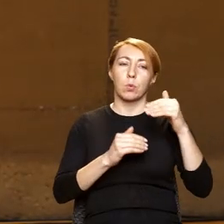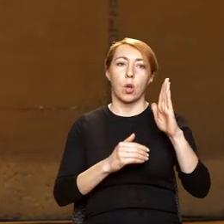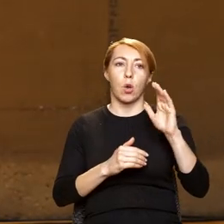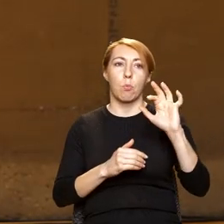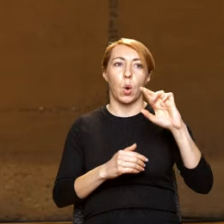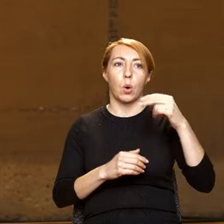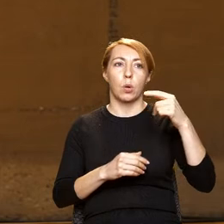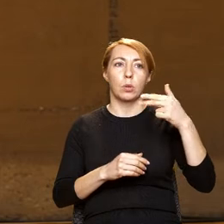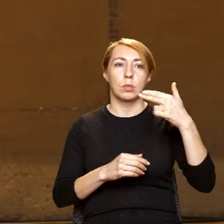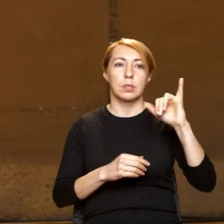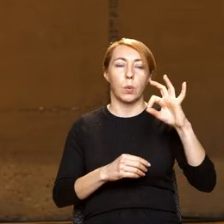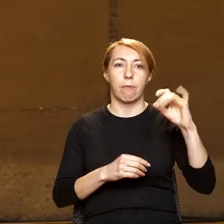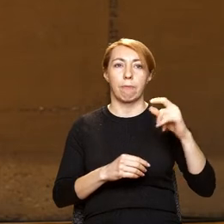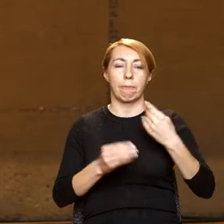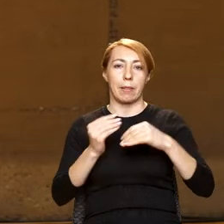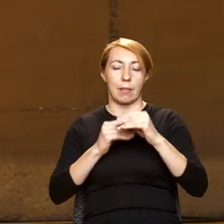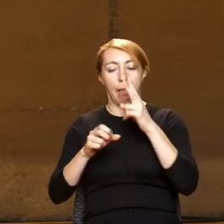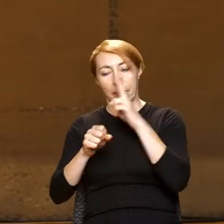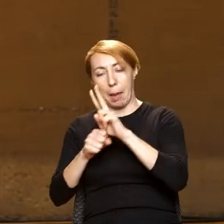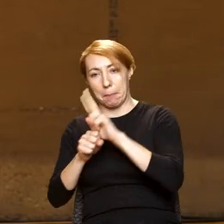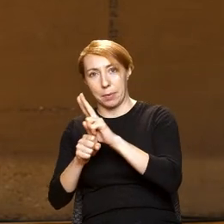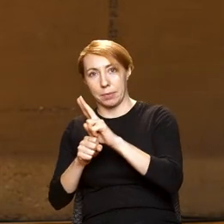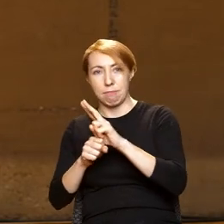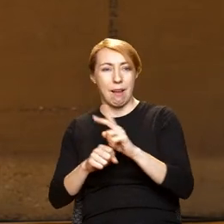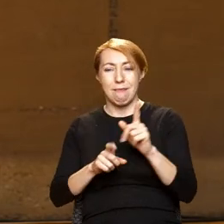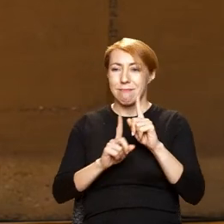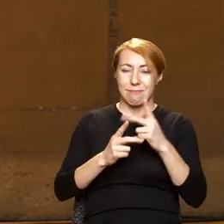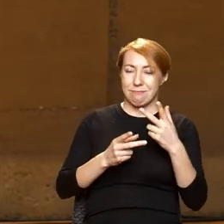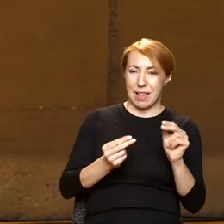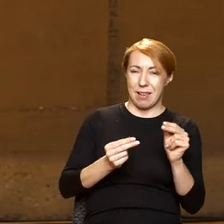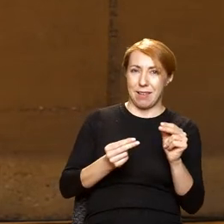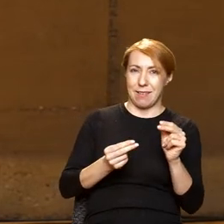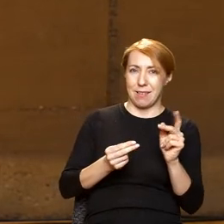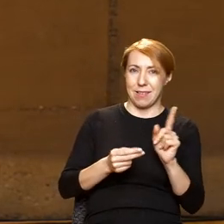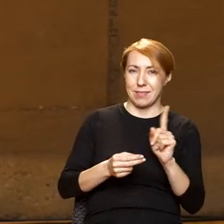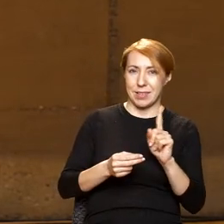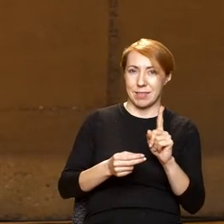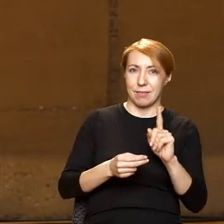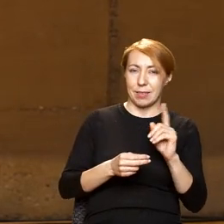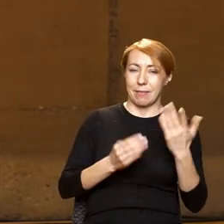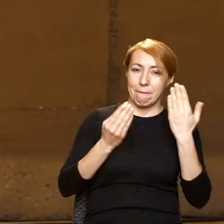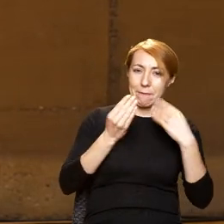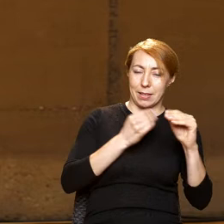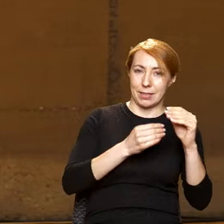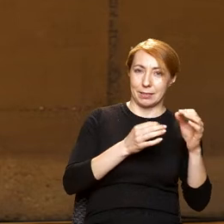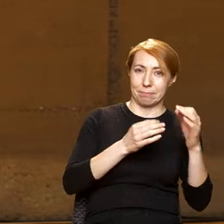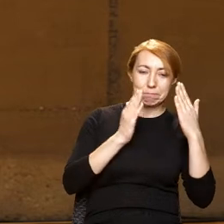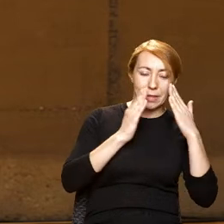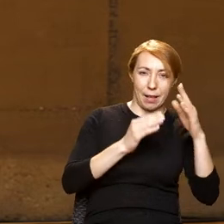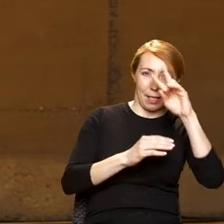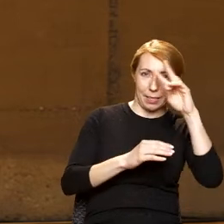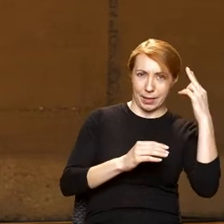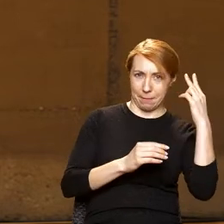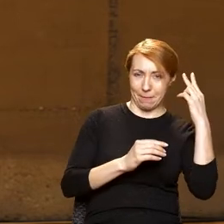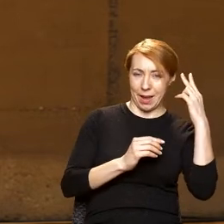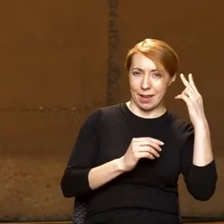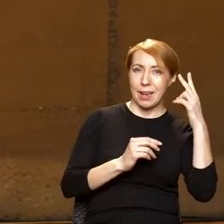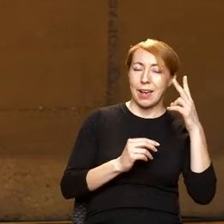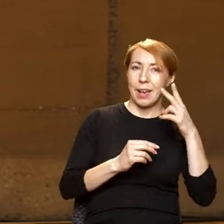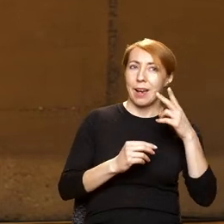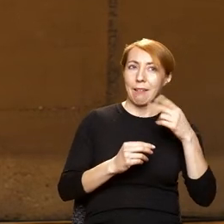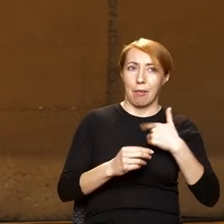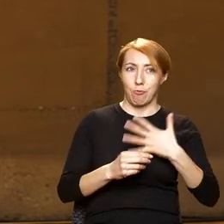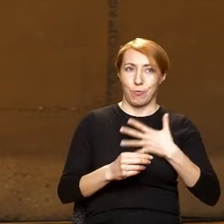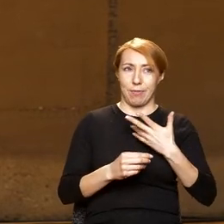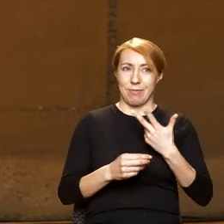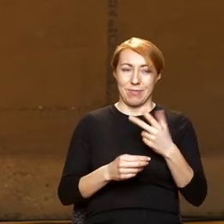bardziej japoński. Profesor mówi, że jednak może on bardziej litewski jest, tak? Ale ja się nie dziwię w zasadzie, że